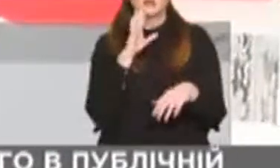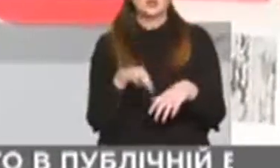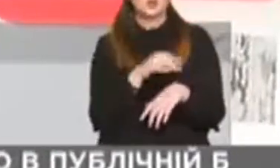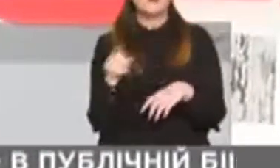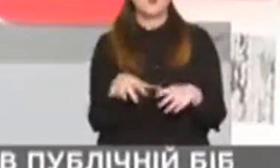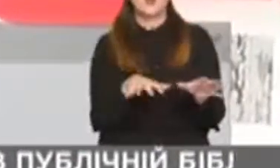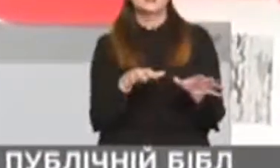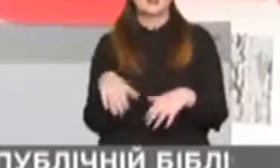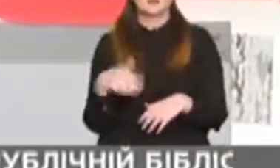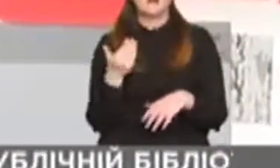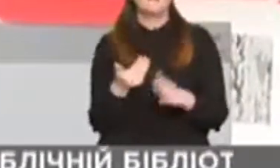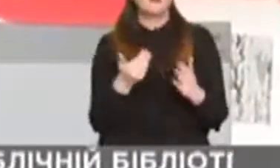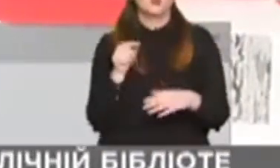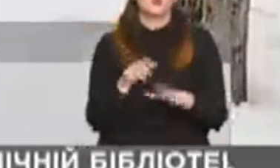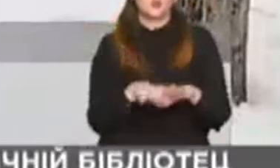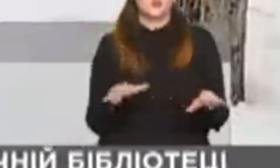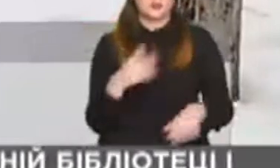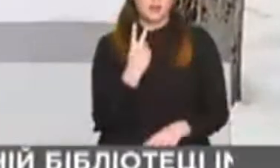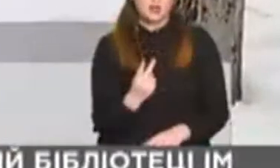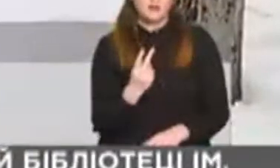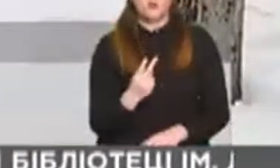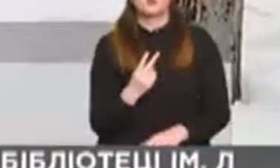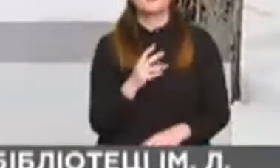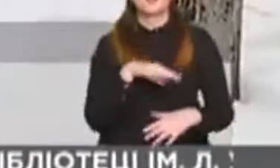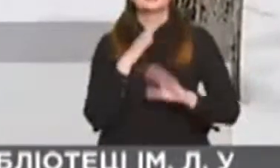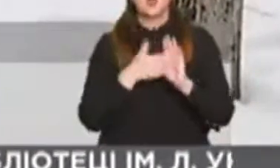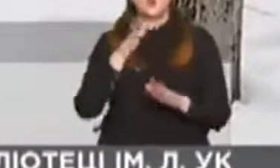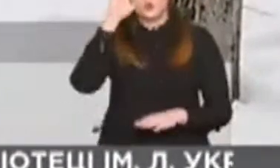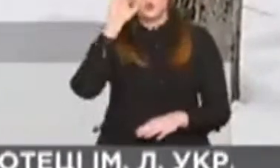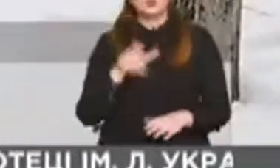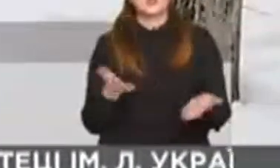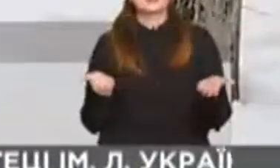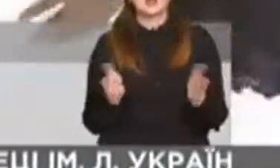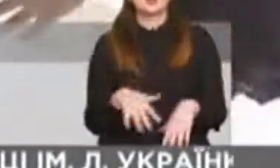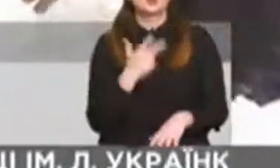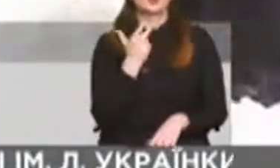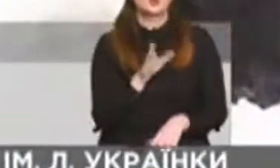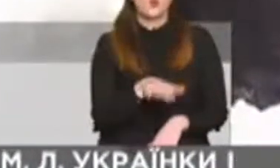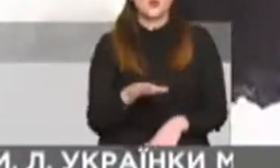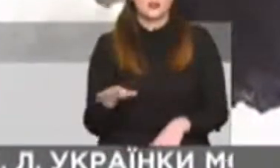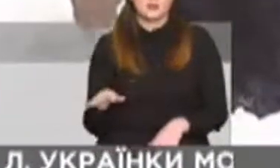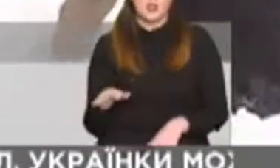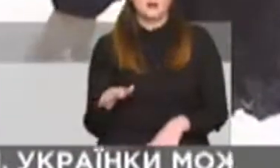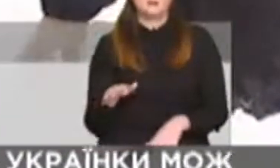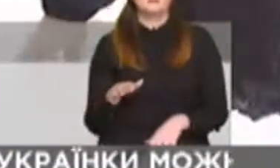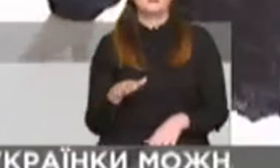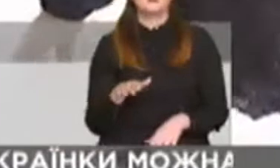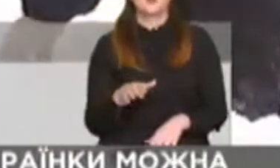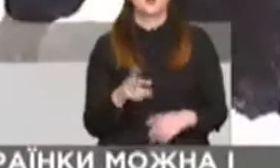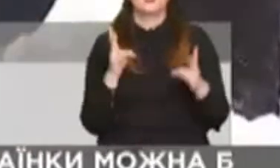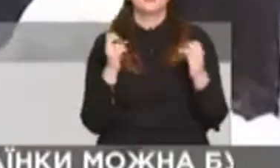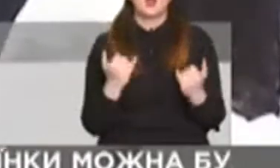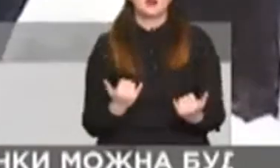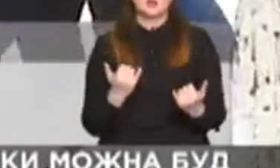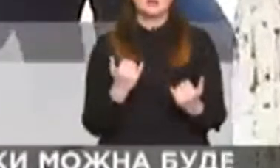вона забрала від нього дітей, двоє дітей. А загалом у чоловіка залишилося троє дітей. От